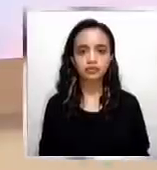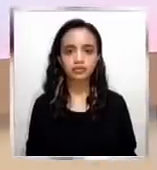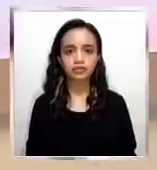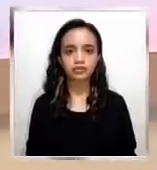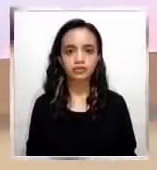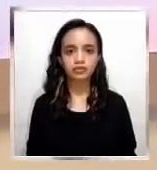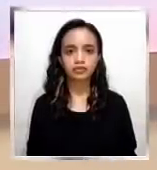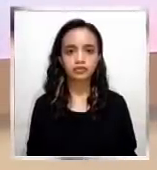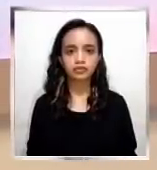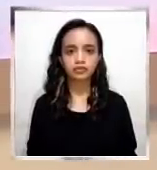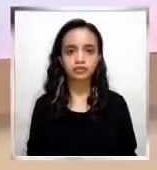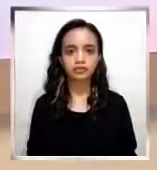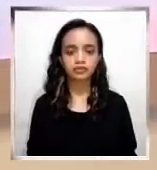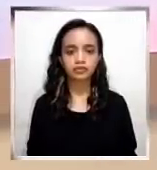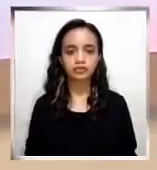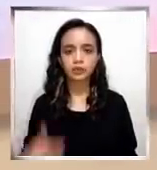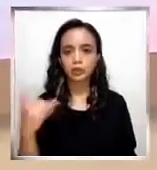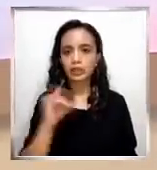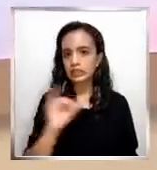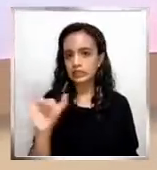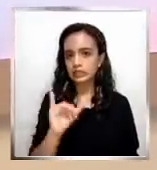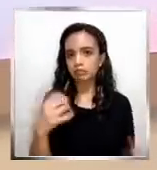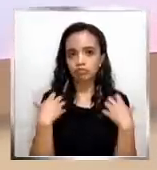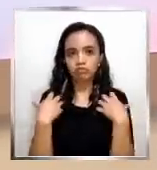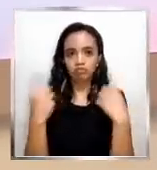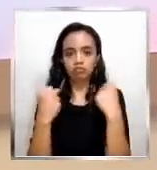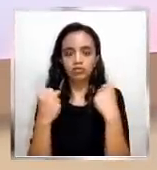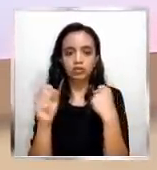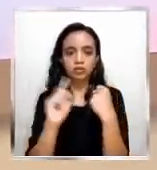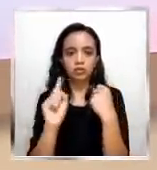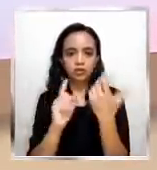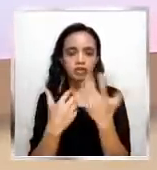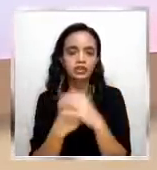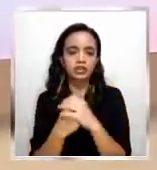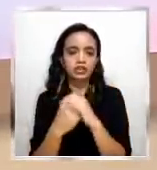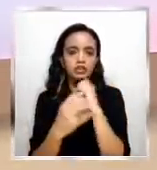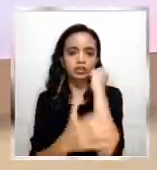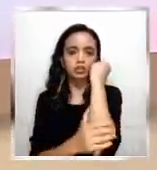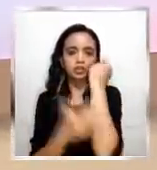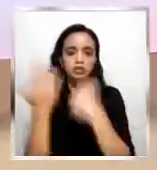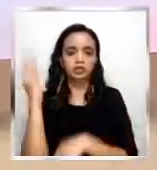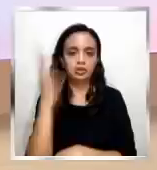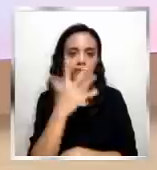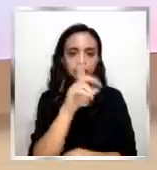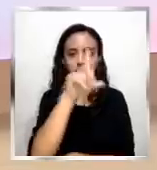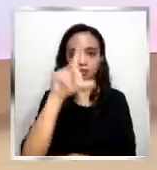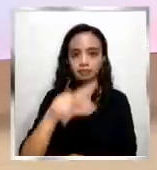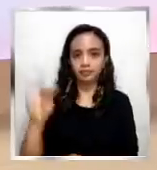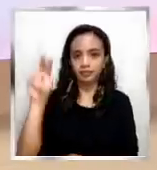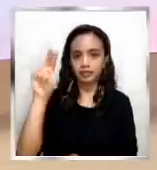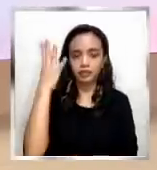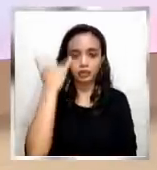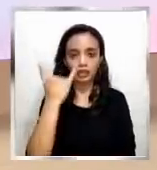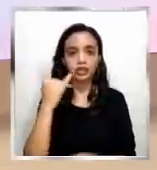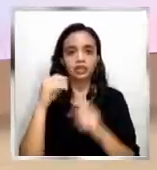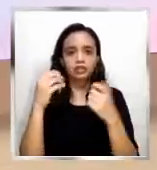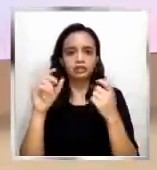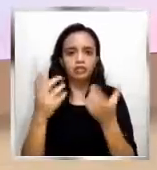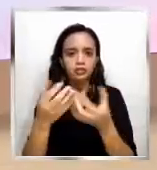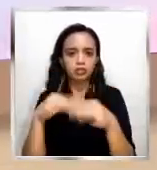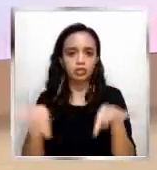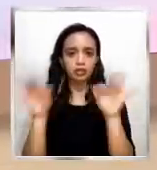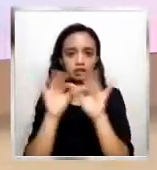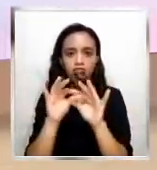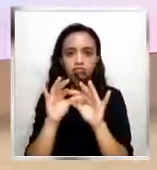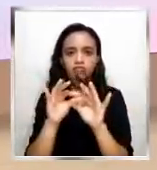Singtayog ng puno ng niyog ang pangarap ng isang magkocopra sa Lanao del Norte. Bukod sa mapagtapos sa mga anak sa pag-aaral, gusto